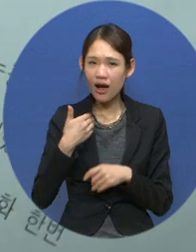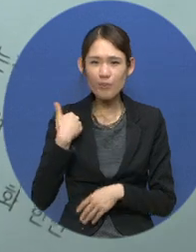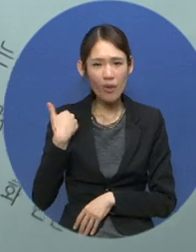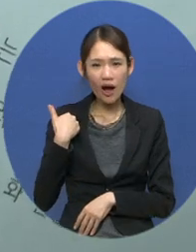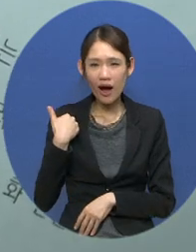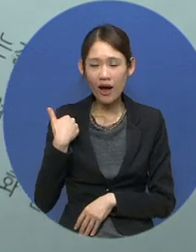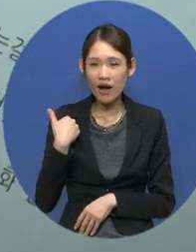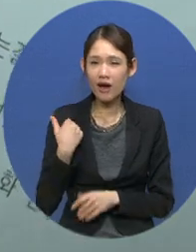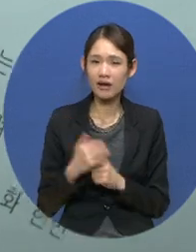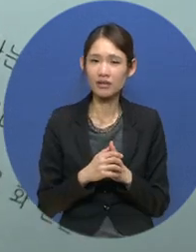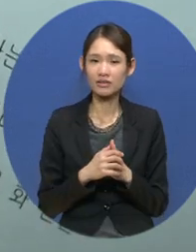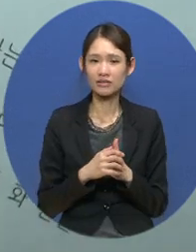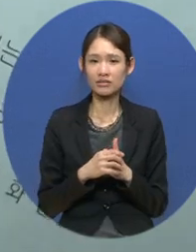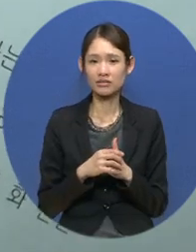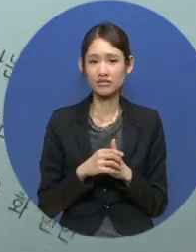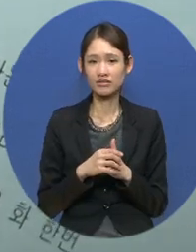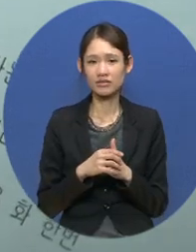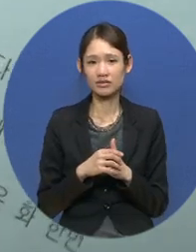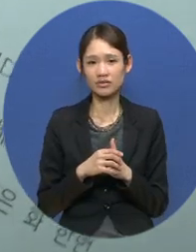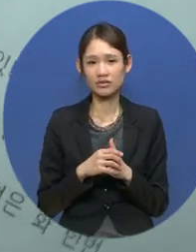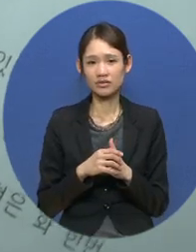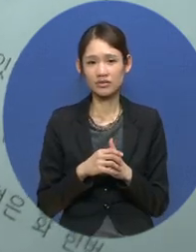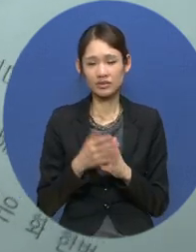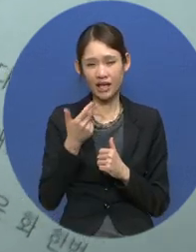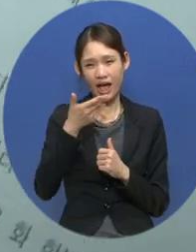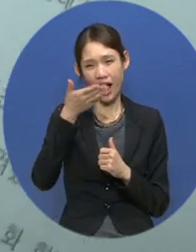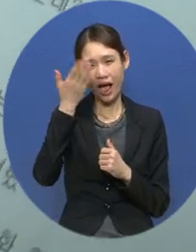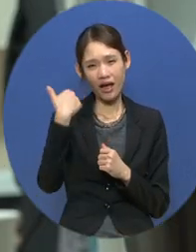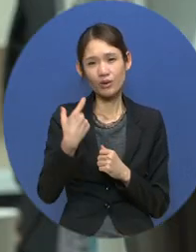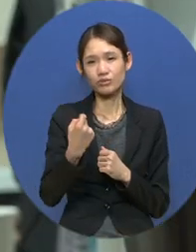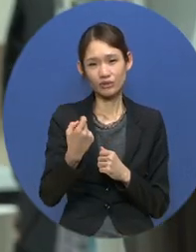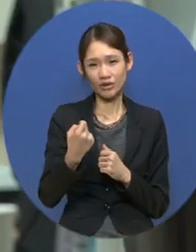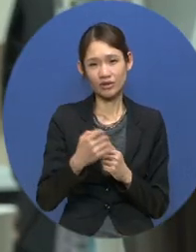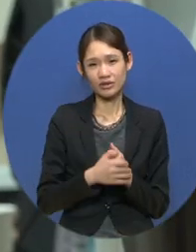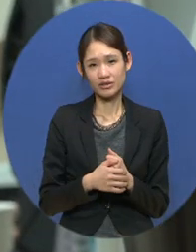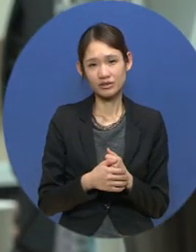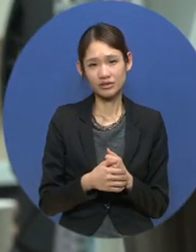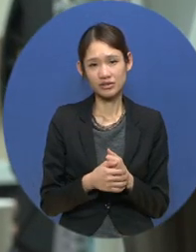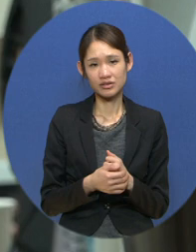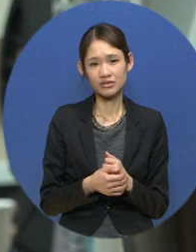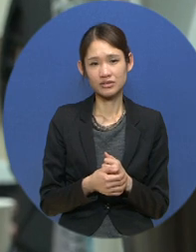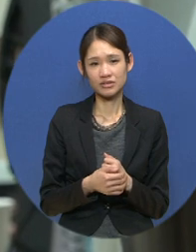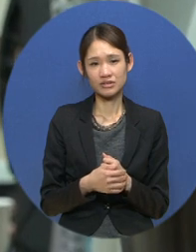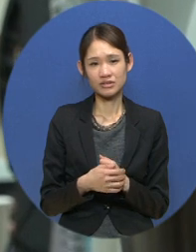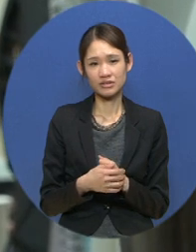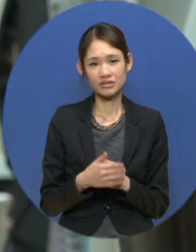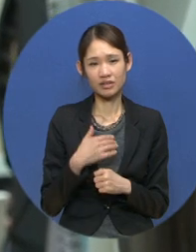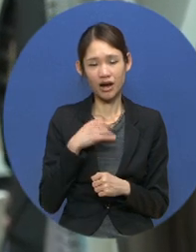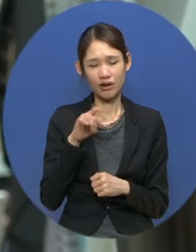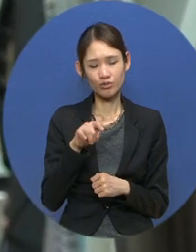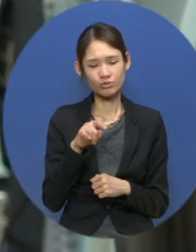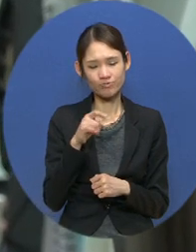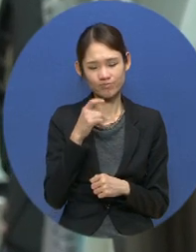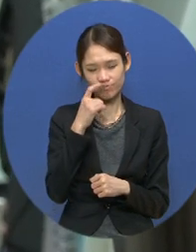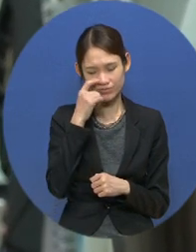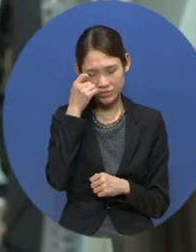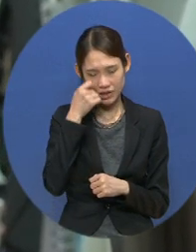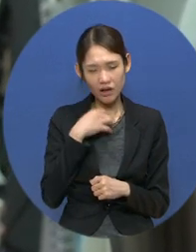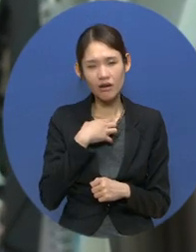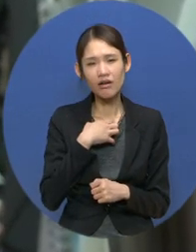몰라? 얘네부터 그랬어. 난 왠지 그게 슬펐어.